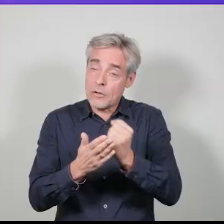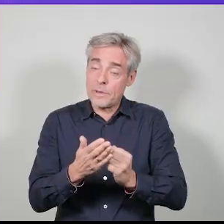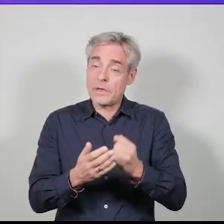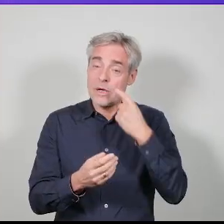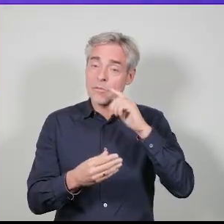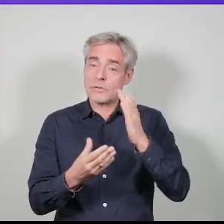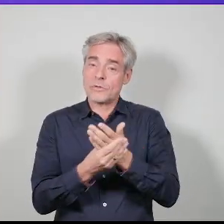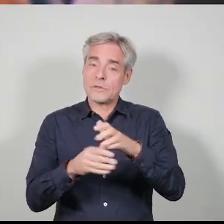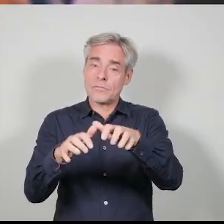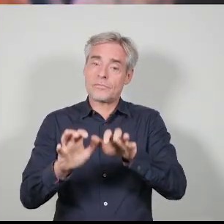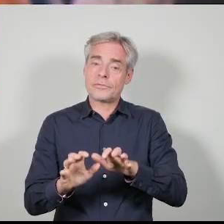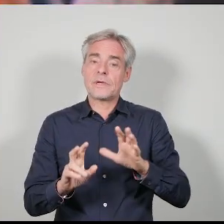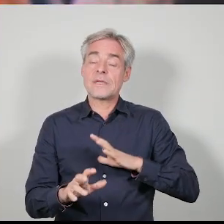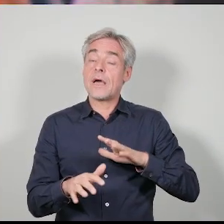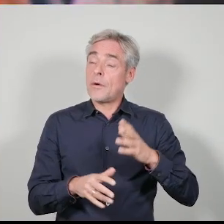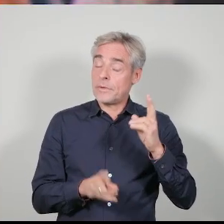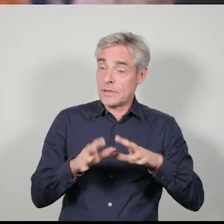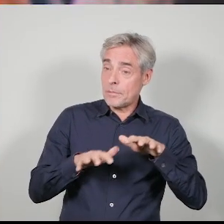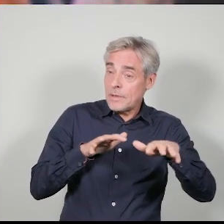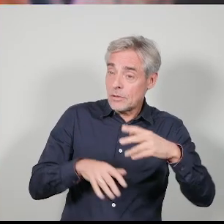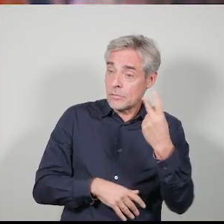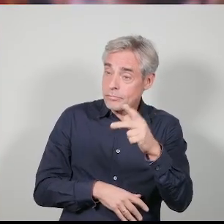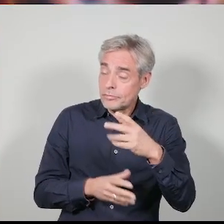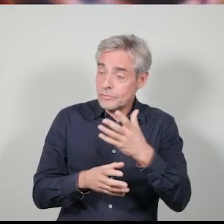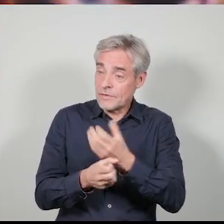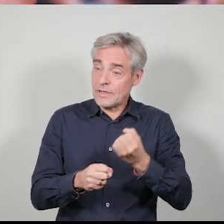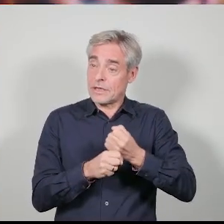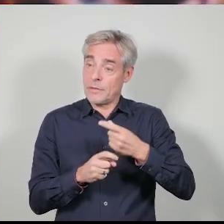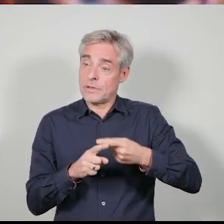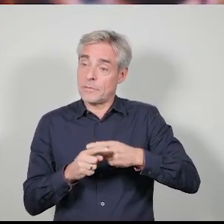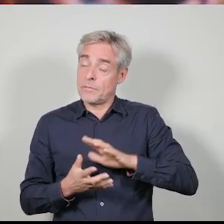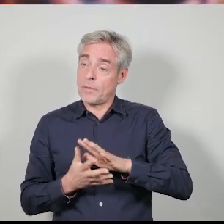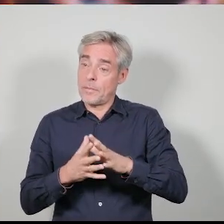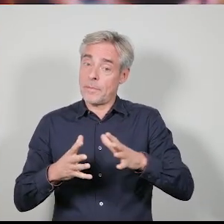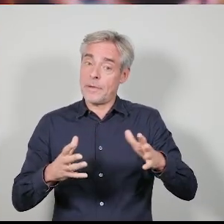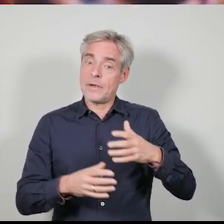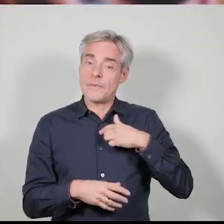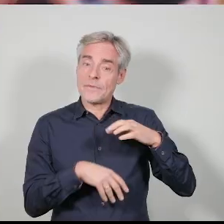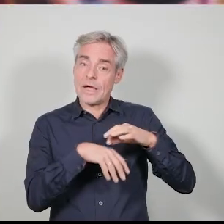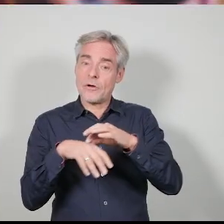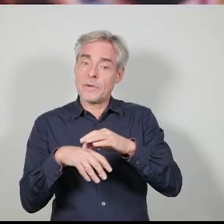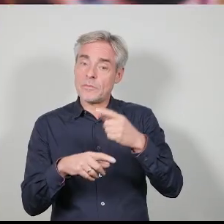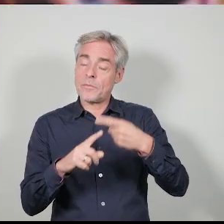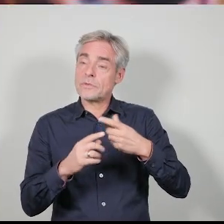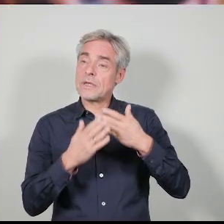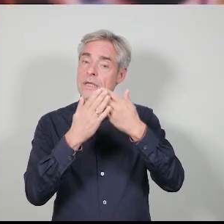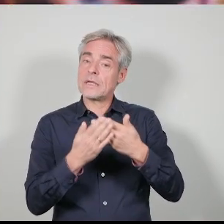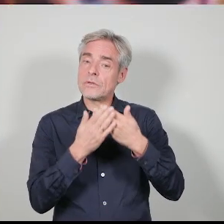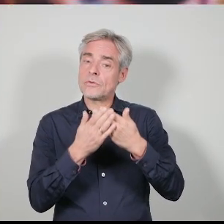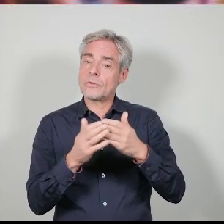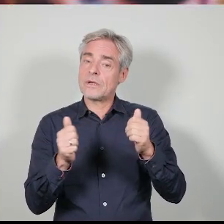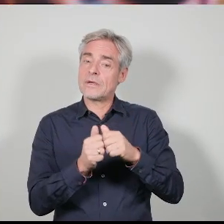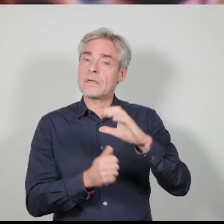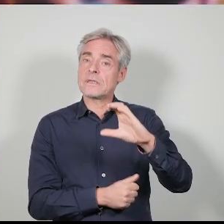remplit ces dossiers-là. Justement, il y a une méthodologie un peu qui s'est développée au fil et à mesure du temps, qui fait l'objet d'ailleurs d'un accompagnement et d'une étude portée par